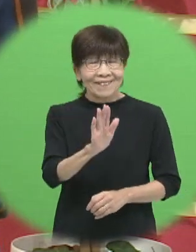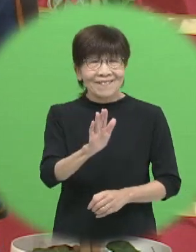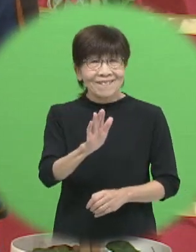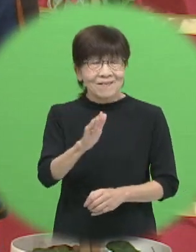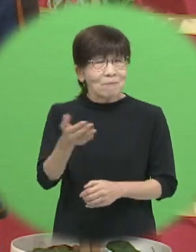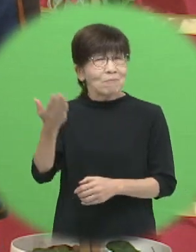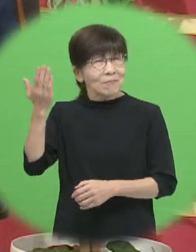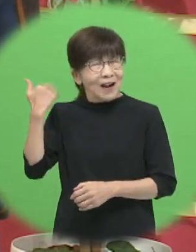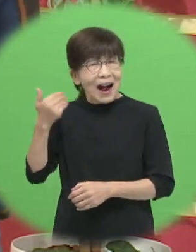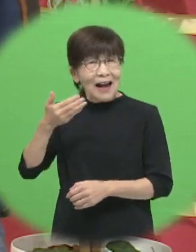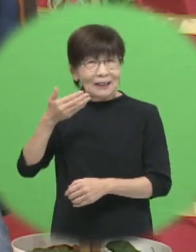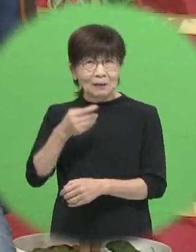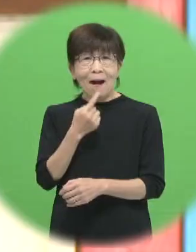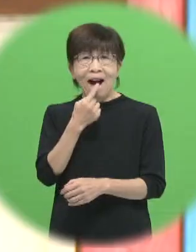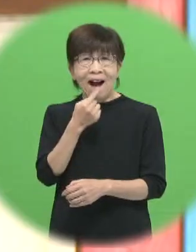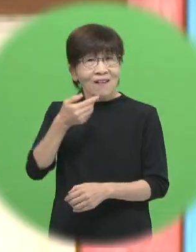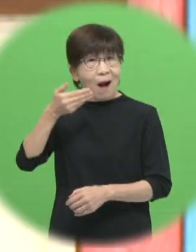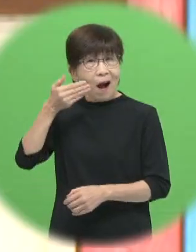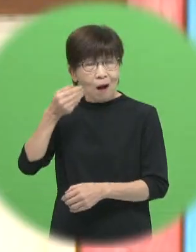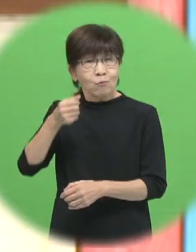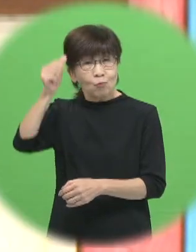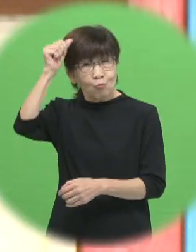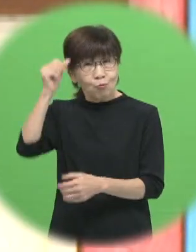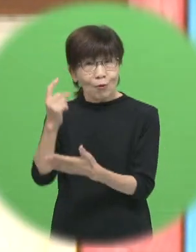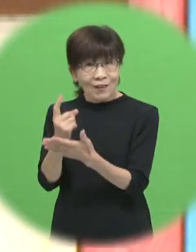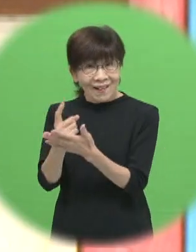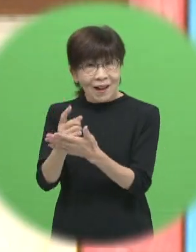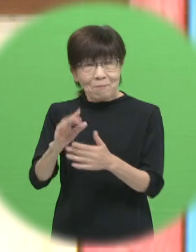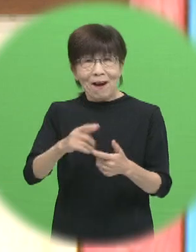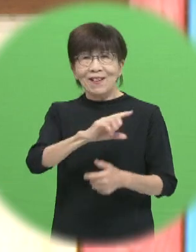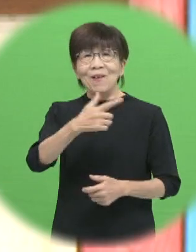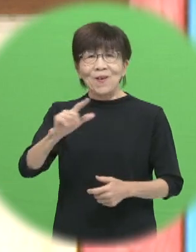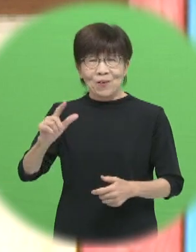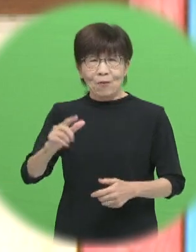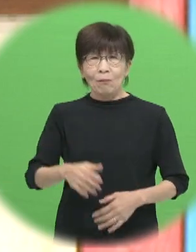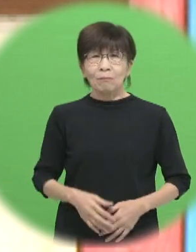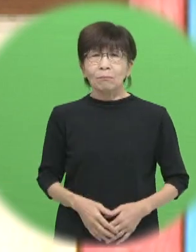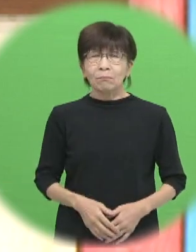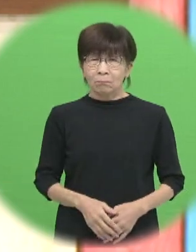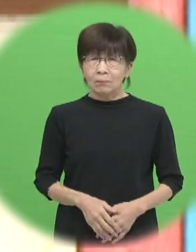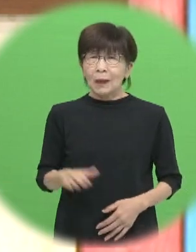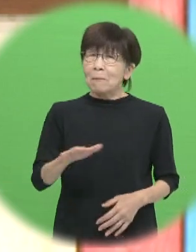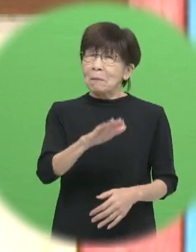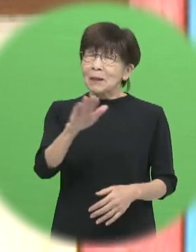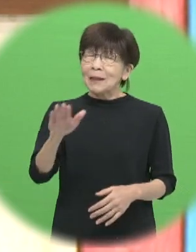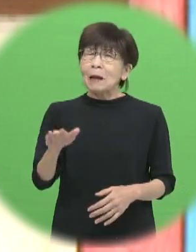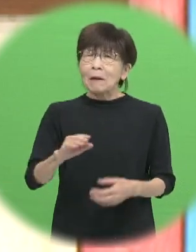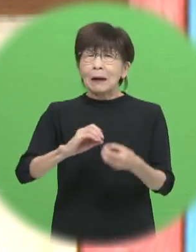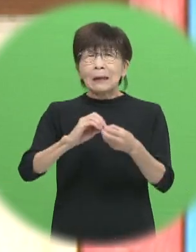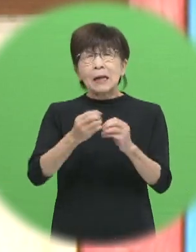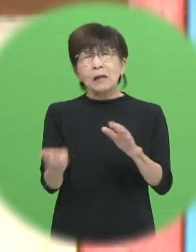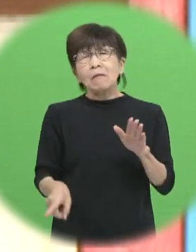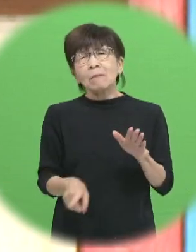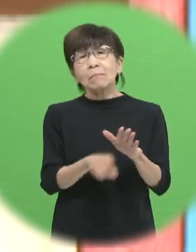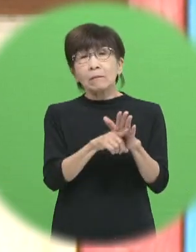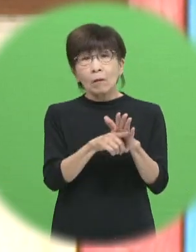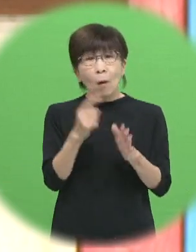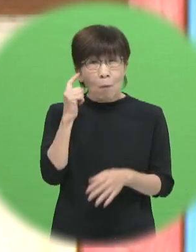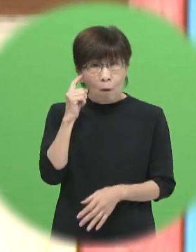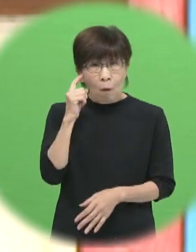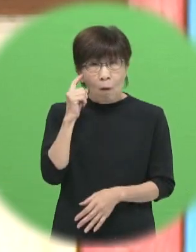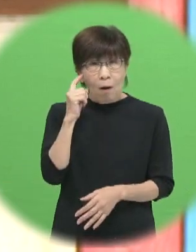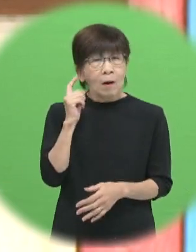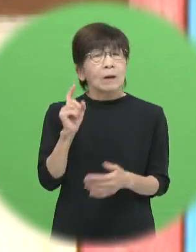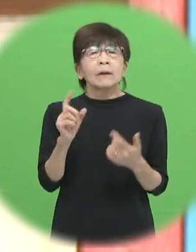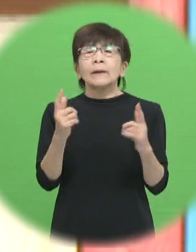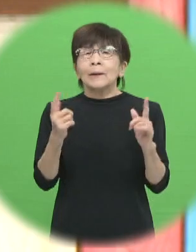黒だけではないですよね、 うん、そうなんですよね、まあ、人によっては色のことなんてこう大したことではないっていうふうに、ね、思われるかもしれませんけれど、